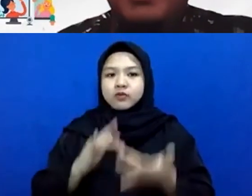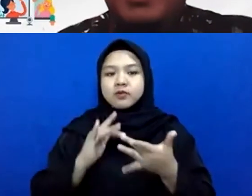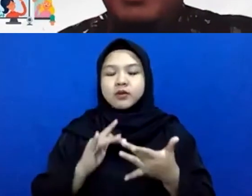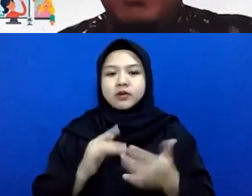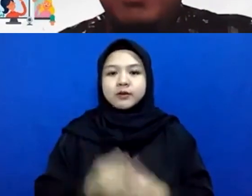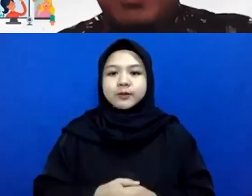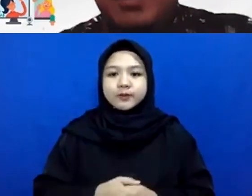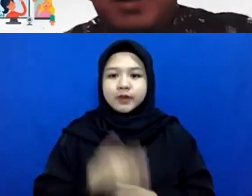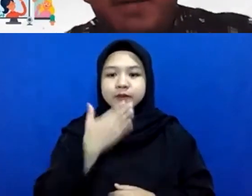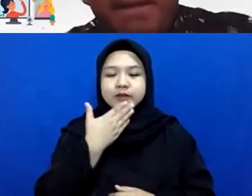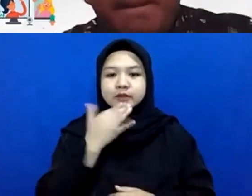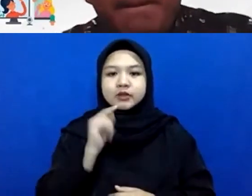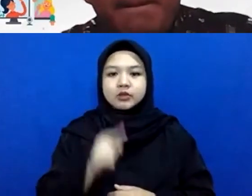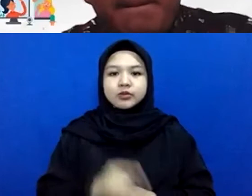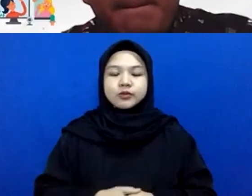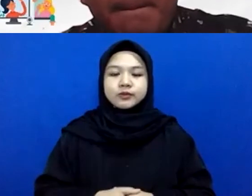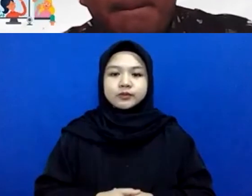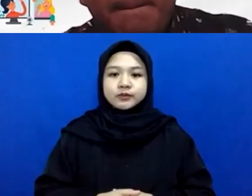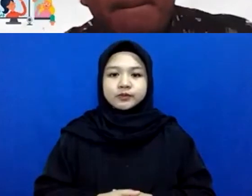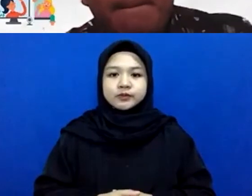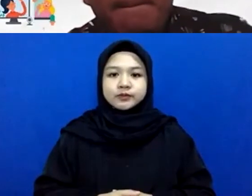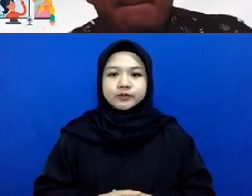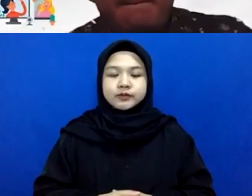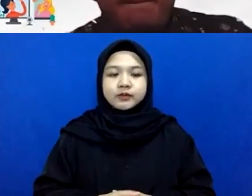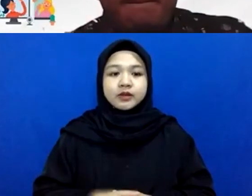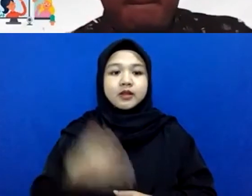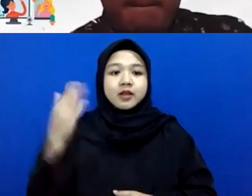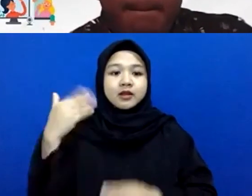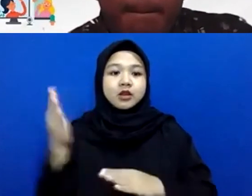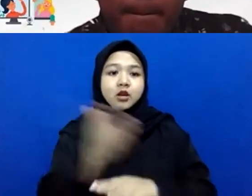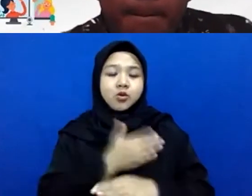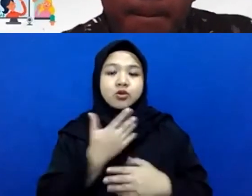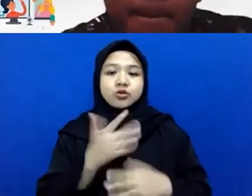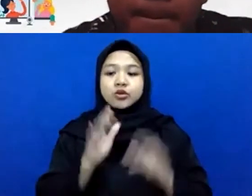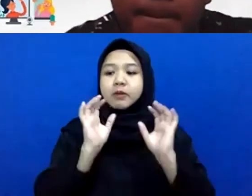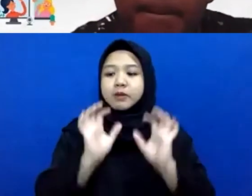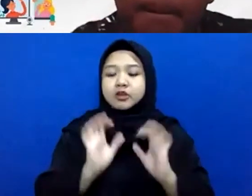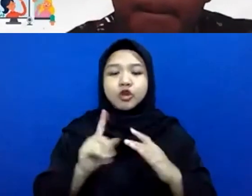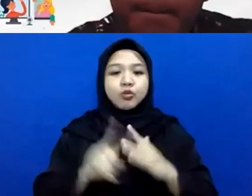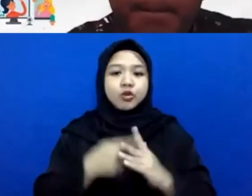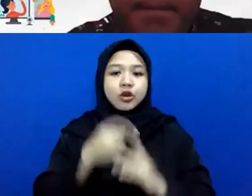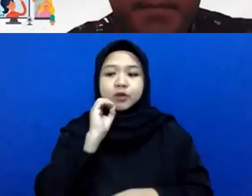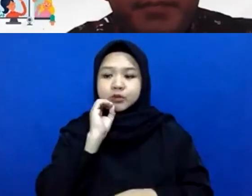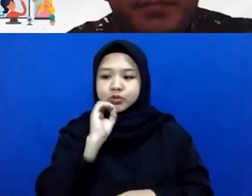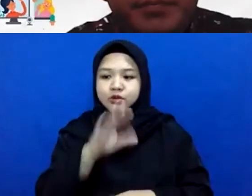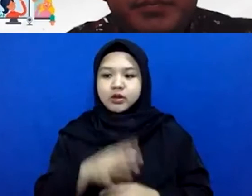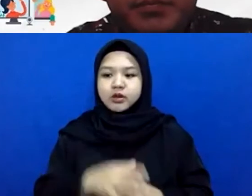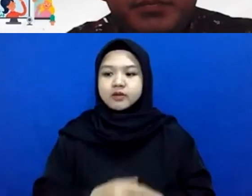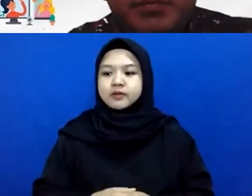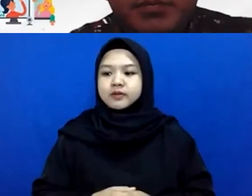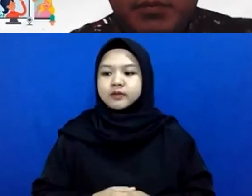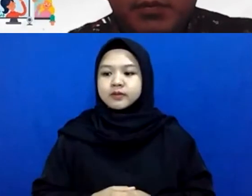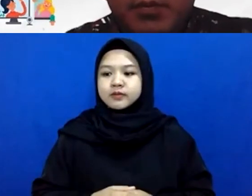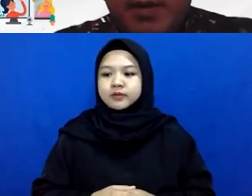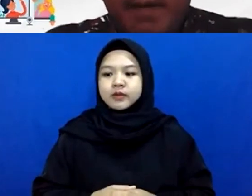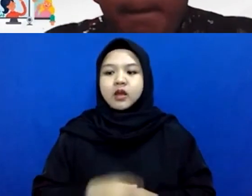saya biasanya kayak gitu. Oke, Pak Zainal. Tadi di awal juga Pak Zainal sudah mulai menyebutkan ya bahwa salah satu bentuk